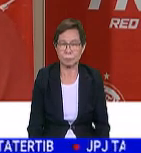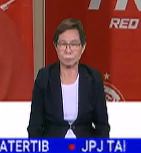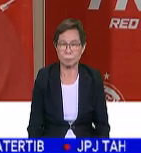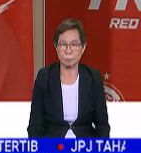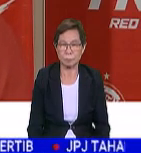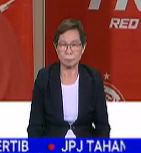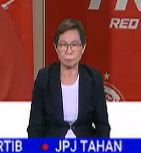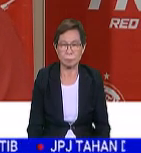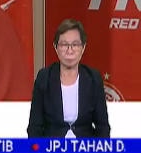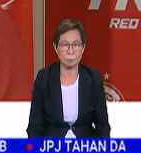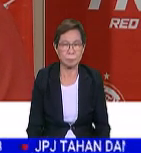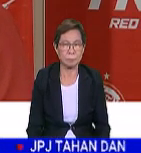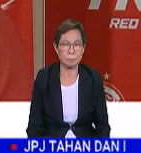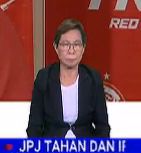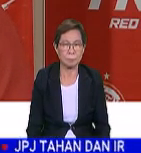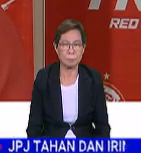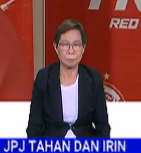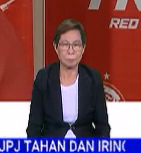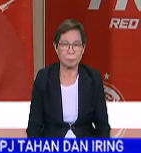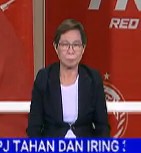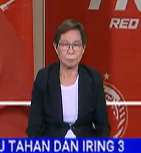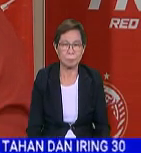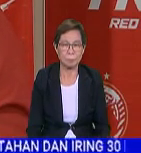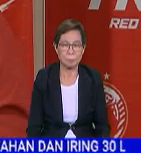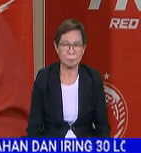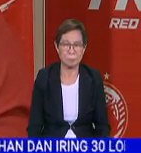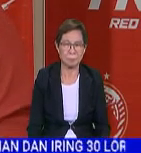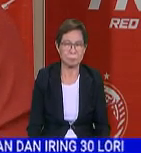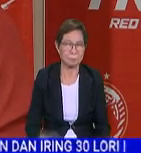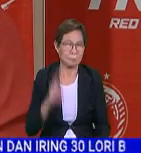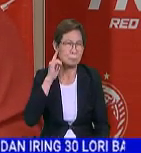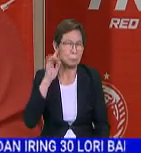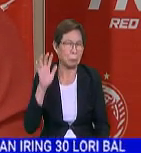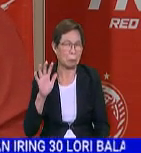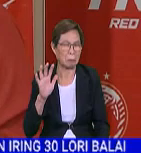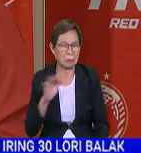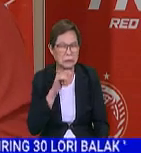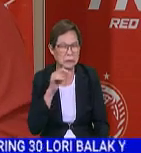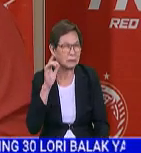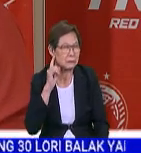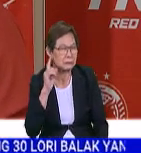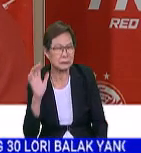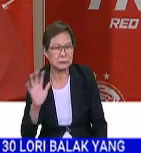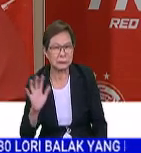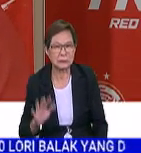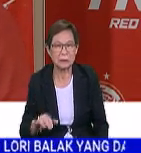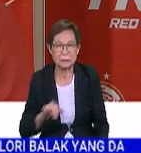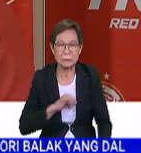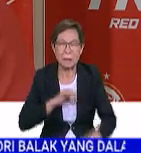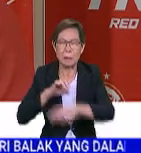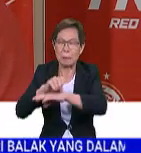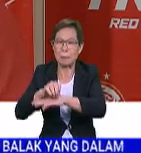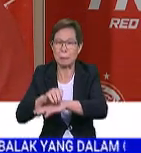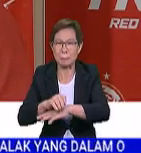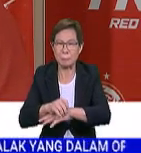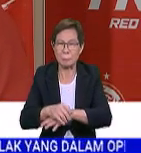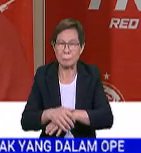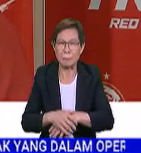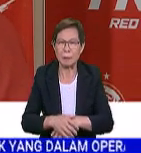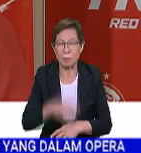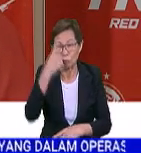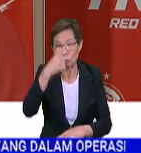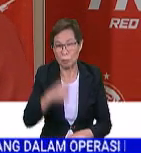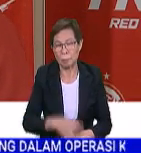pada semua pemain. Jika kita panjang, that's why kalau kita tengok tahun ini pun playing lebih ramai. So saya ingat sihat akan berlaku. So pada